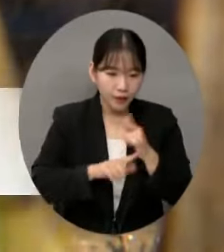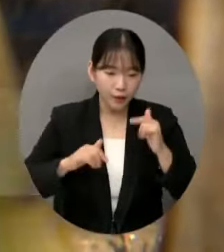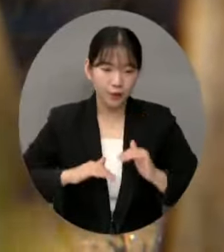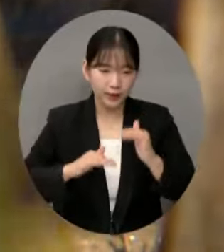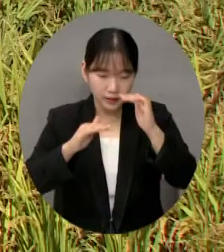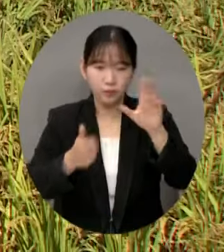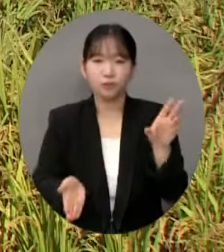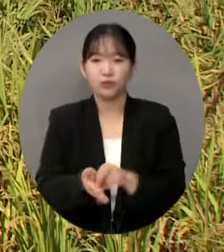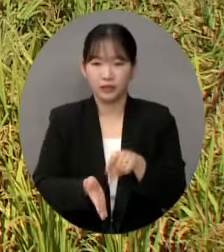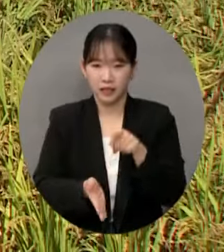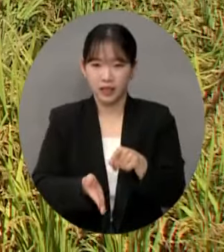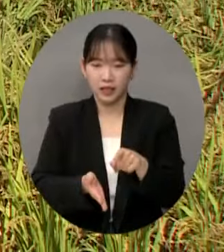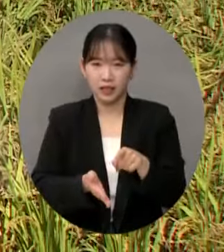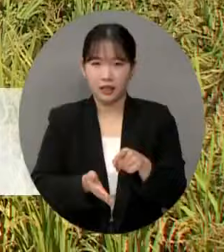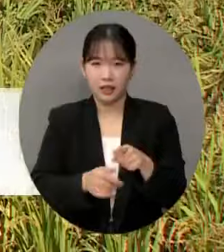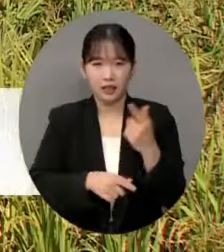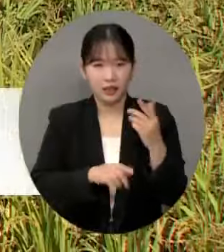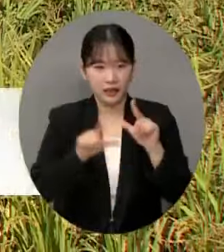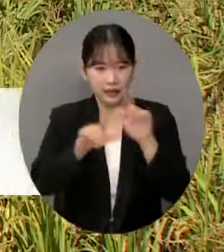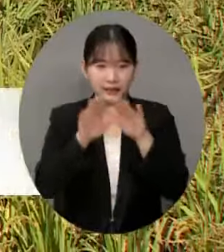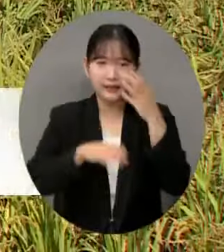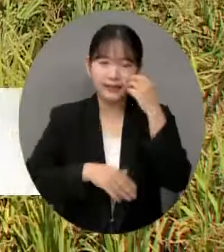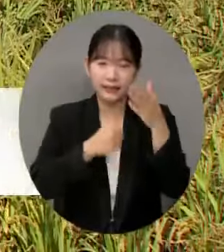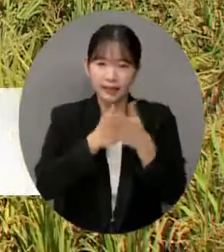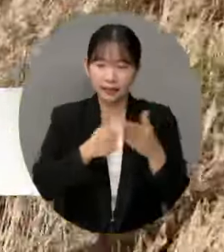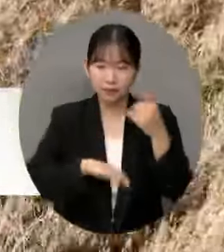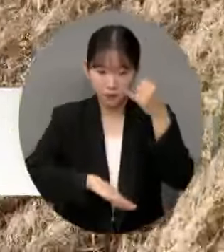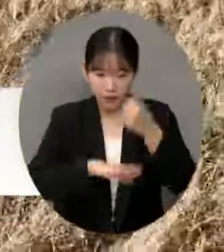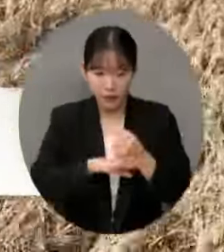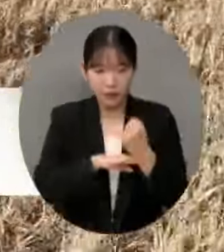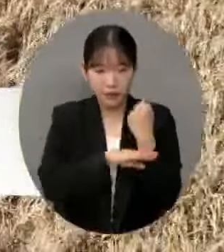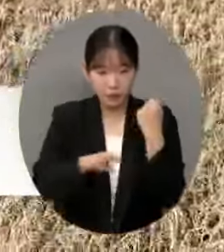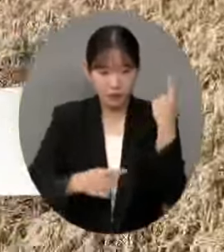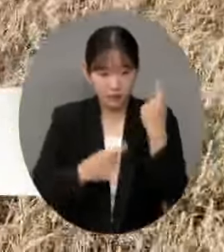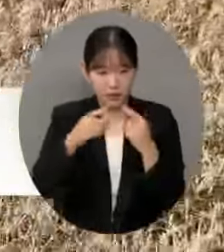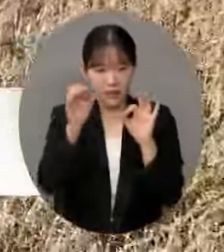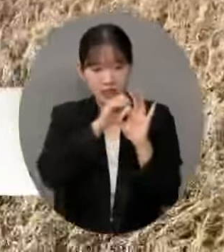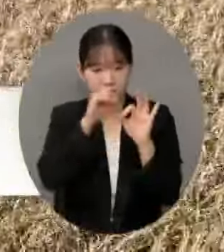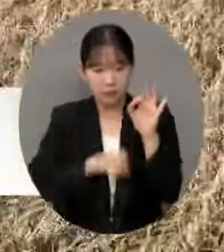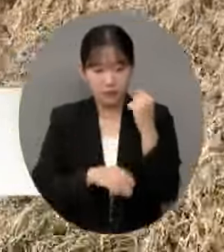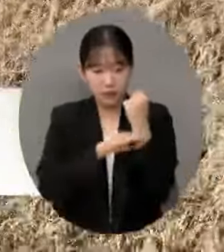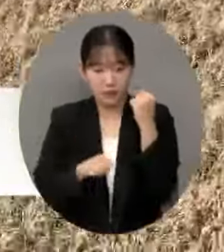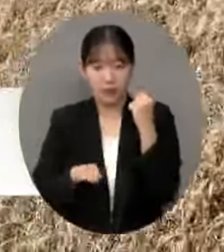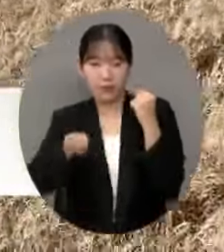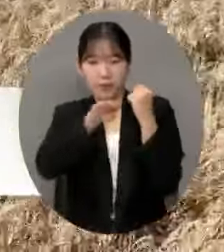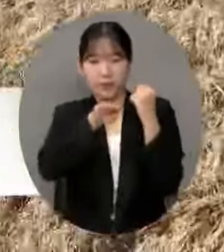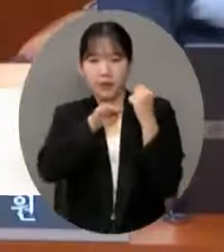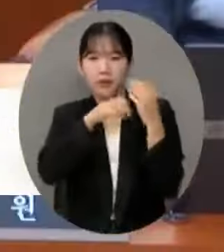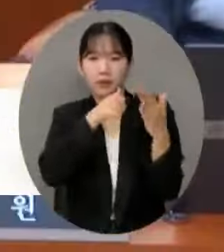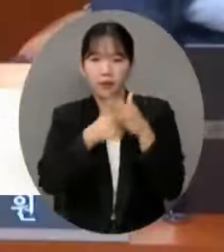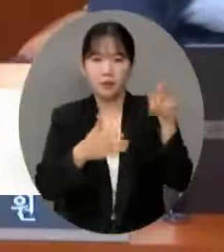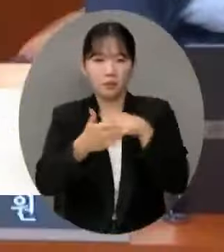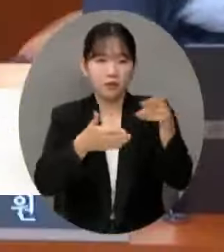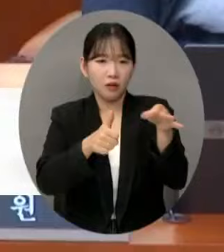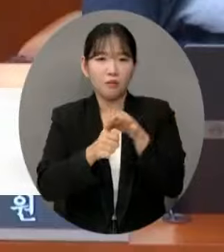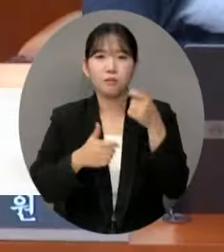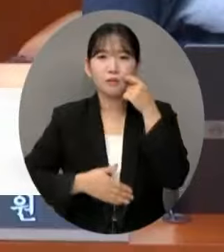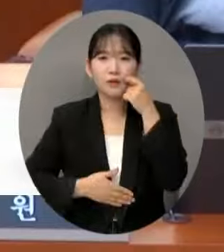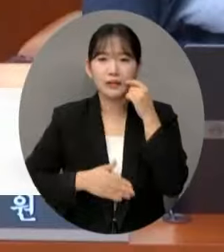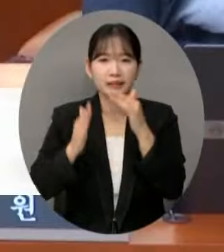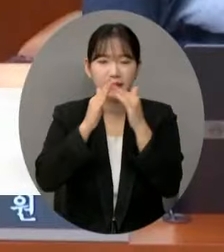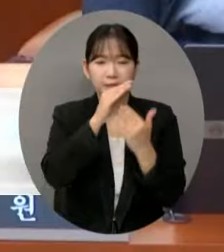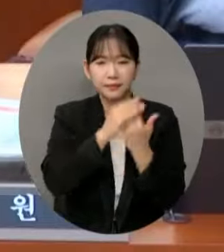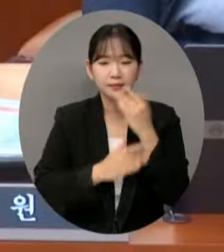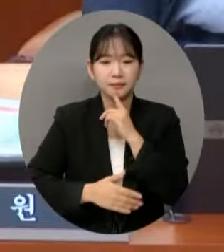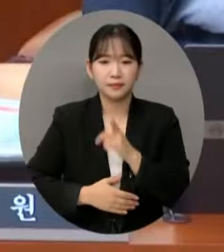제기됐습니다 이전 이상기후로 인한 재인정 최소 기준보다 10% 가량 기준을 높인 탓에 보상받지 못하는 농가가